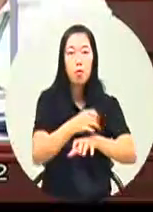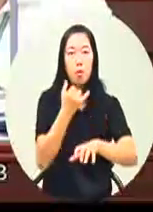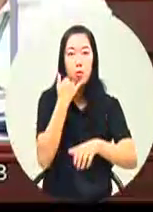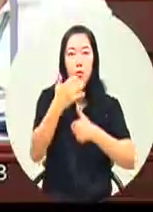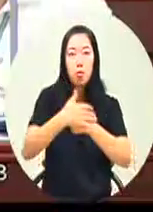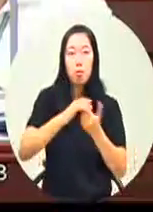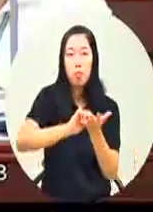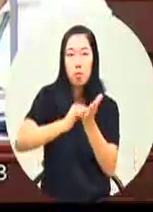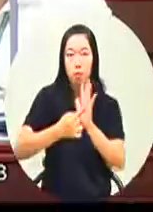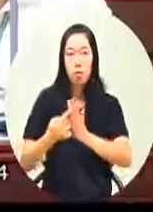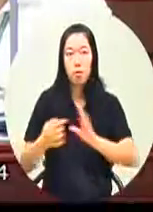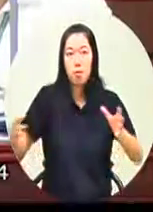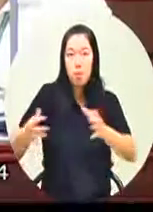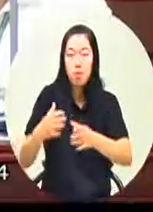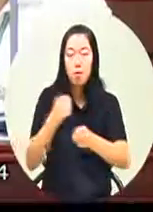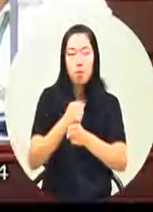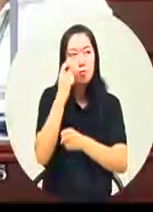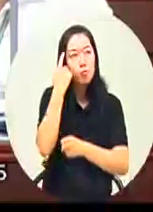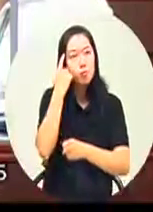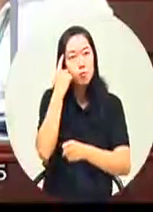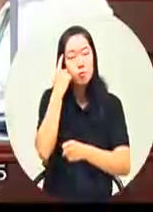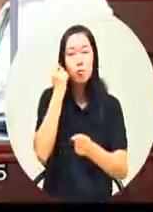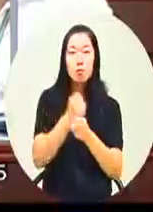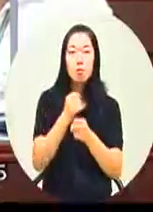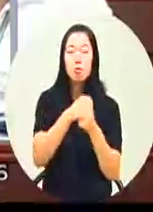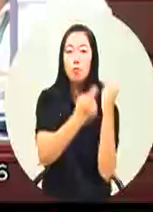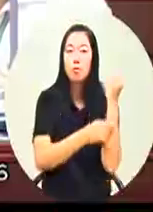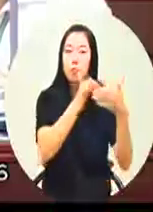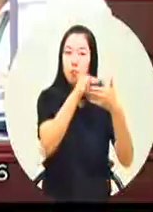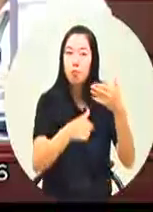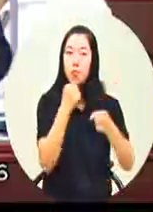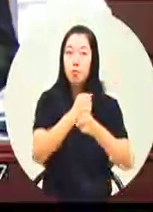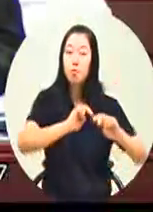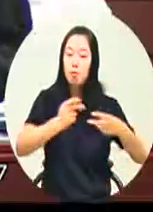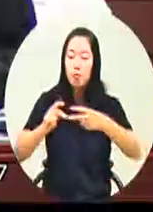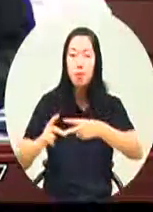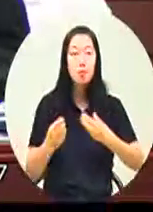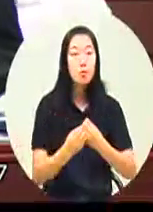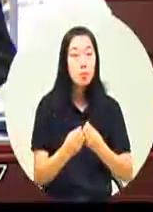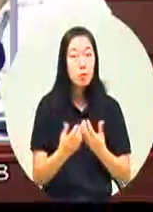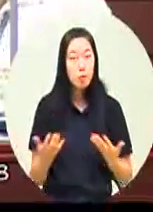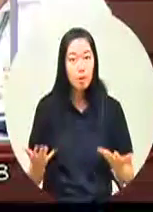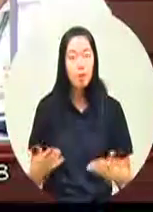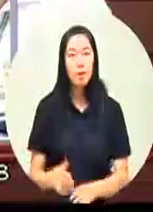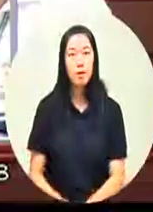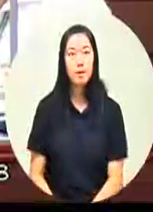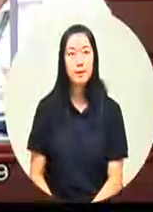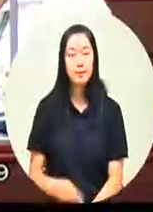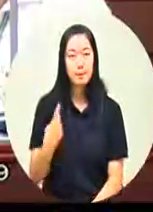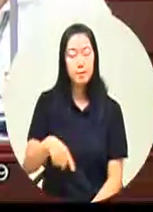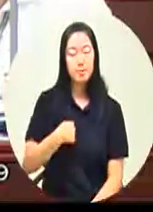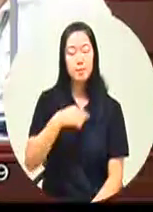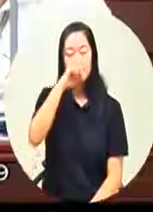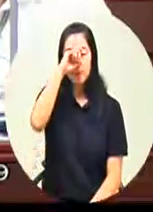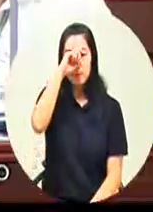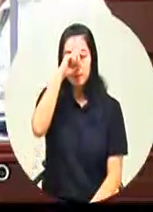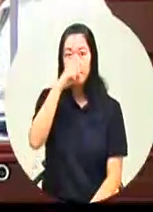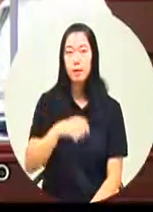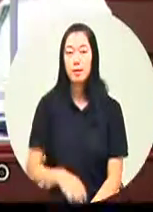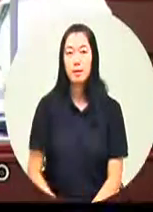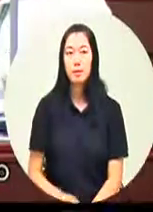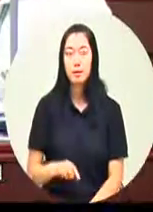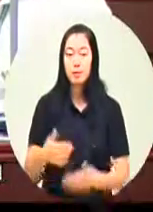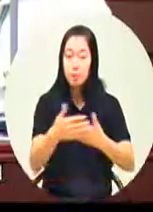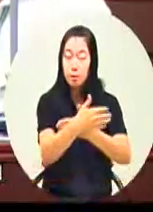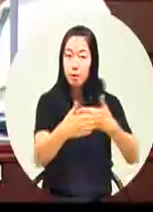现，然后大家来共同来思考怎么样做法规上面的修正。那我们也期待，正在跟交